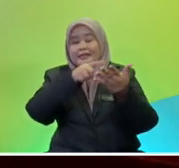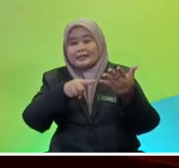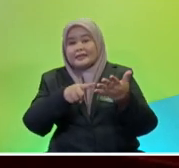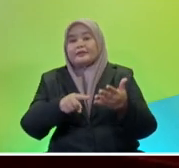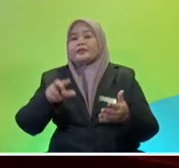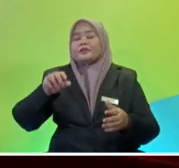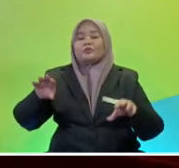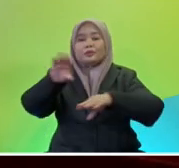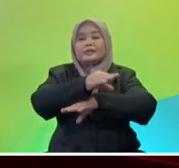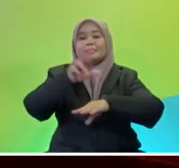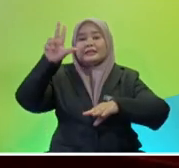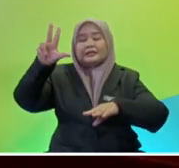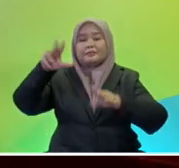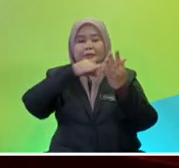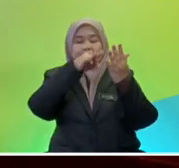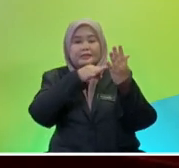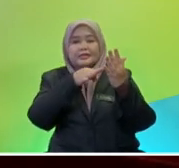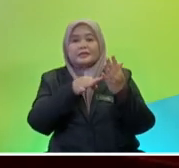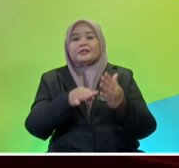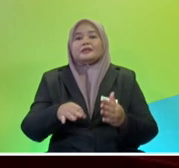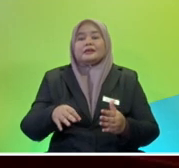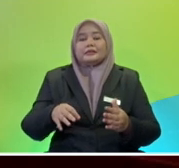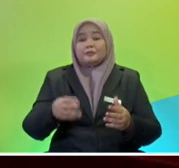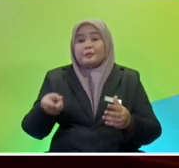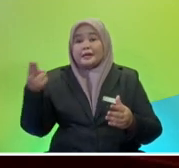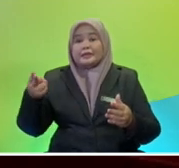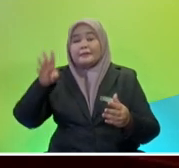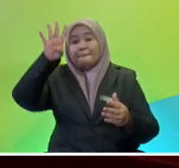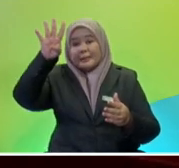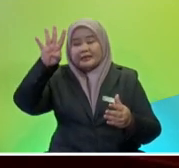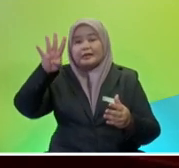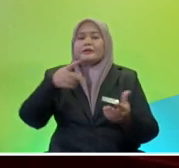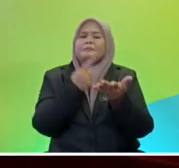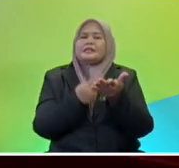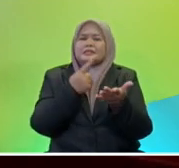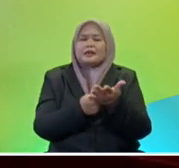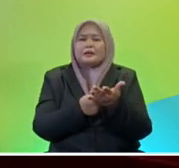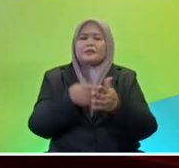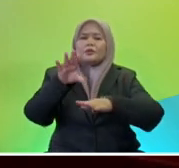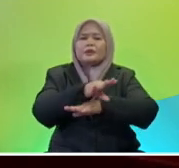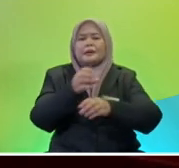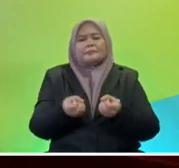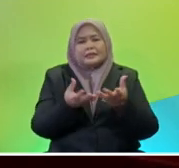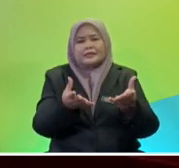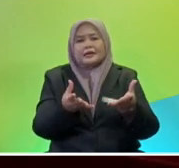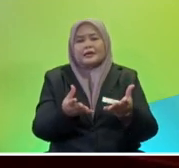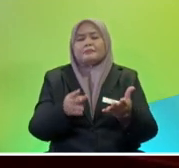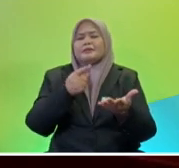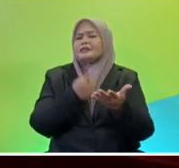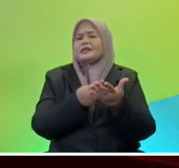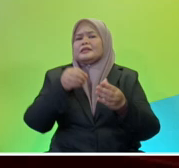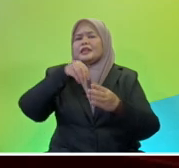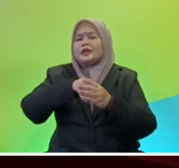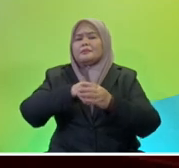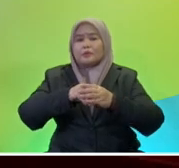siram instrumennya terus empat empat jenis instrumen pencak sirah ada perbincangan pembinaan bahan pembentangan dalam kumpulan dan